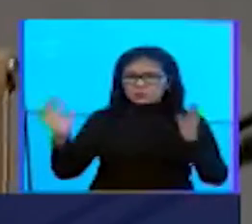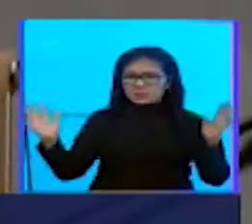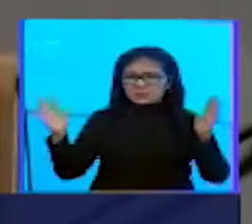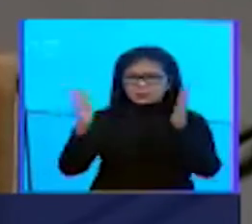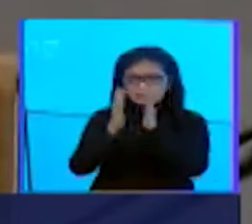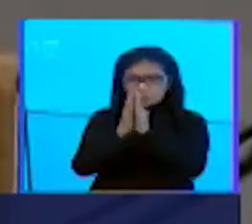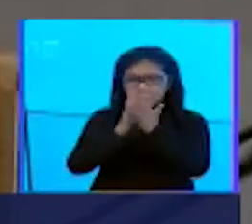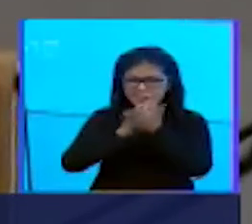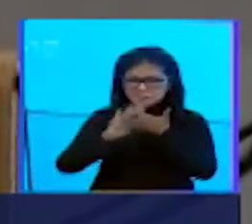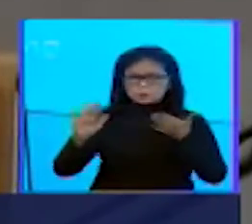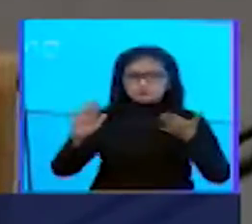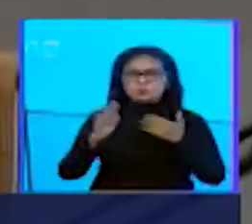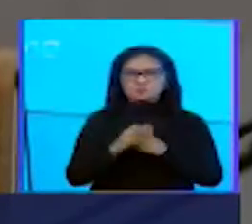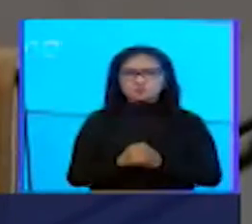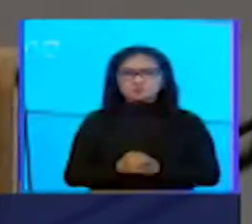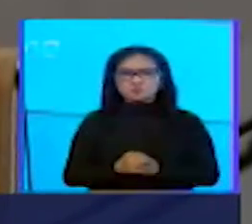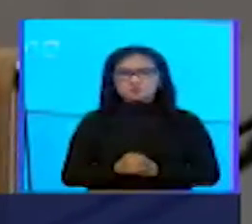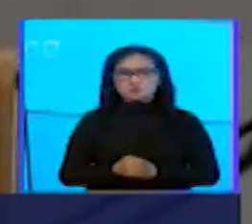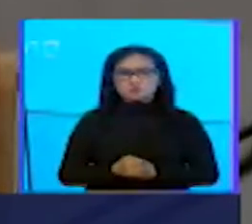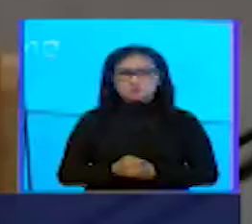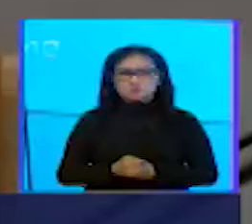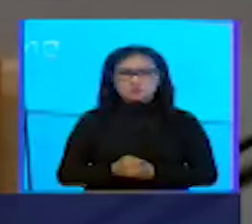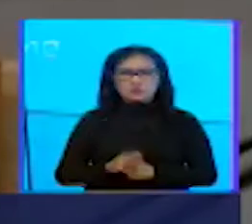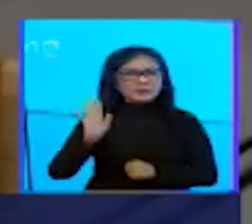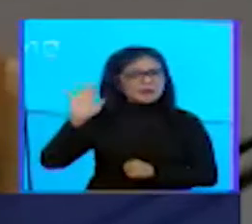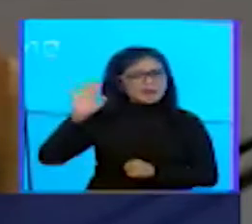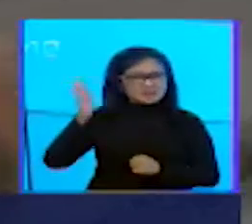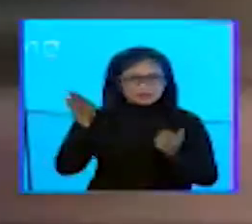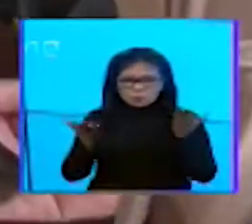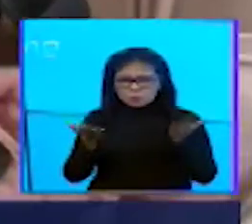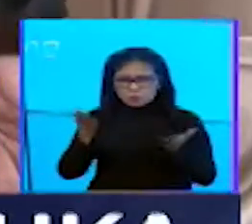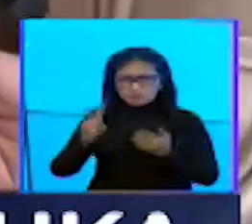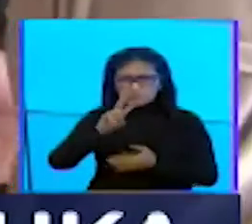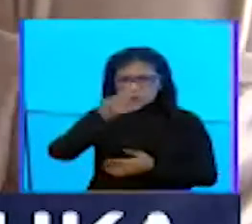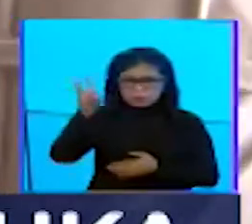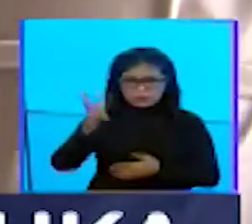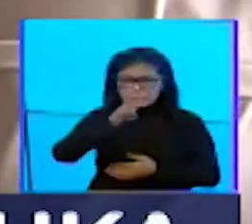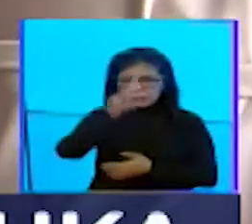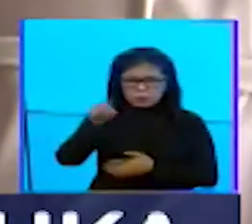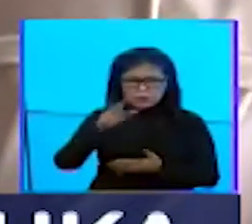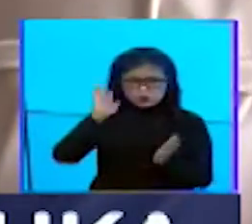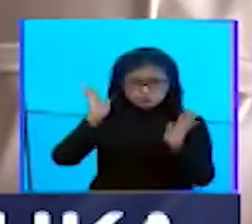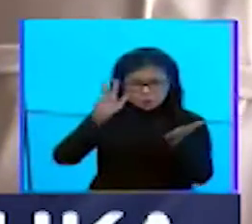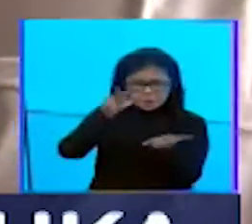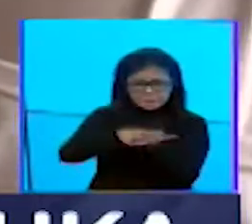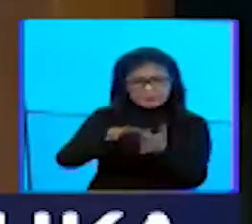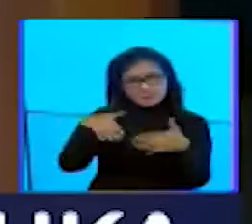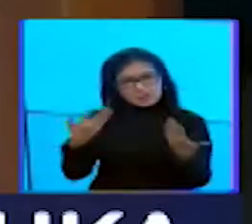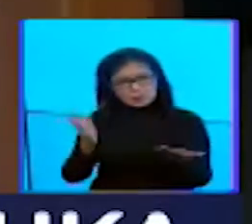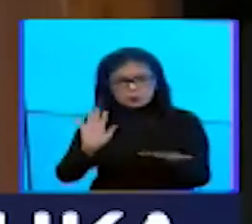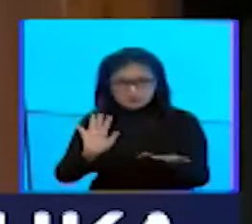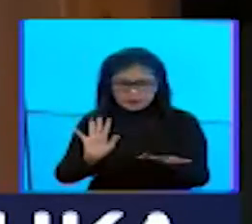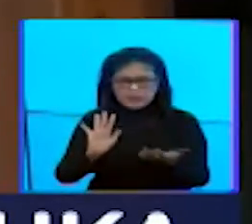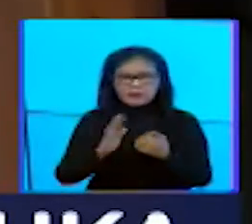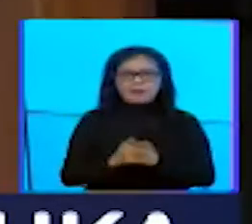harus. Masalah iya dan tidak nanti kita lihat 3 bulan kemudian akan seperti apa. Meski demikian, Pemkot Bandung belum memberikan